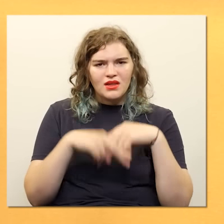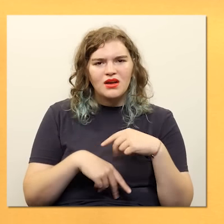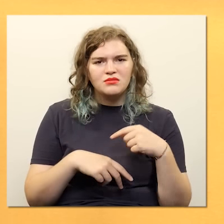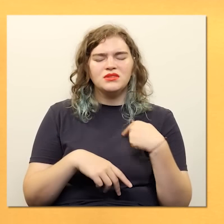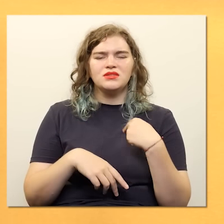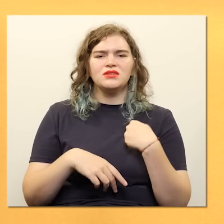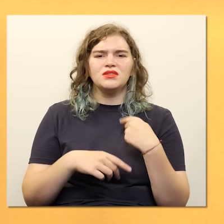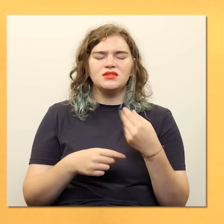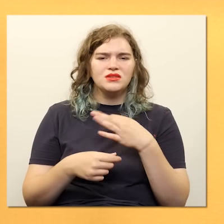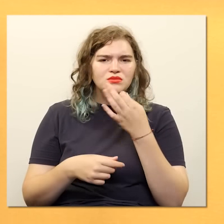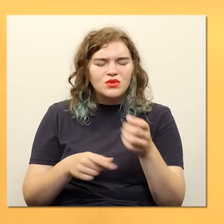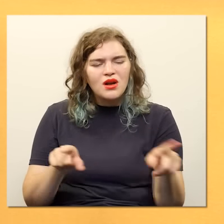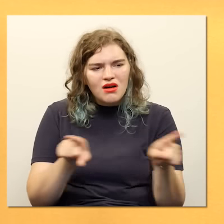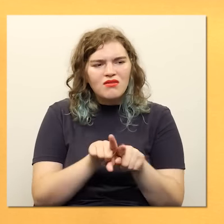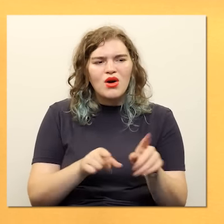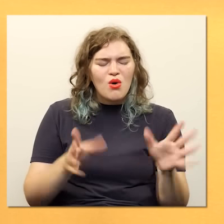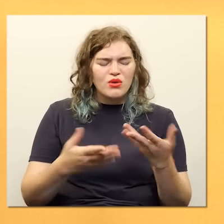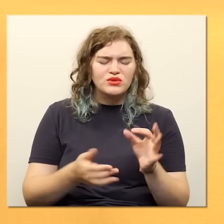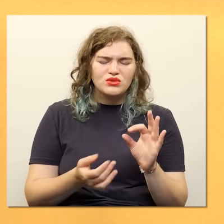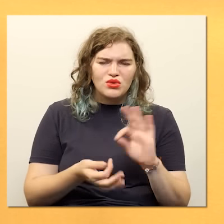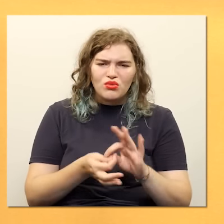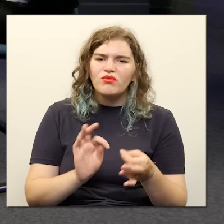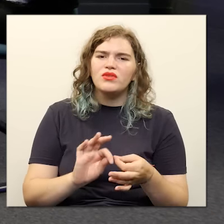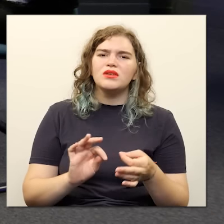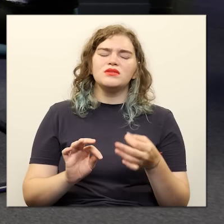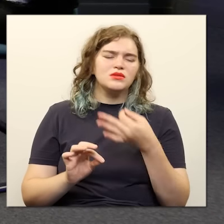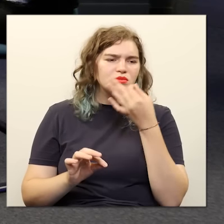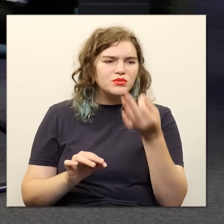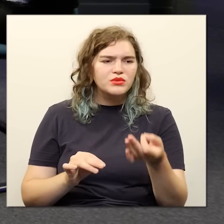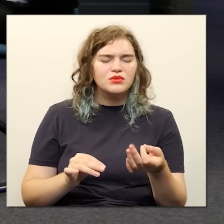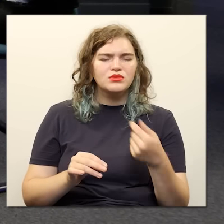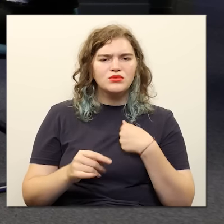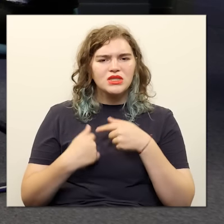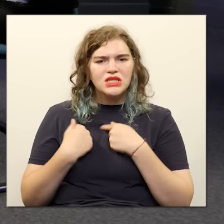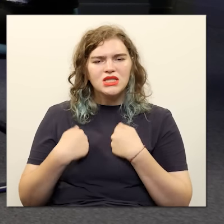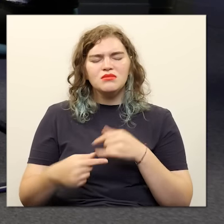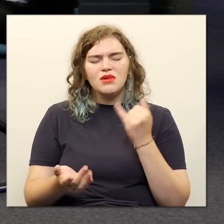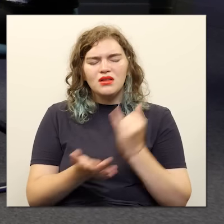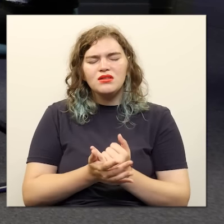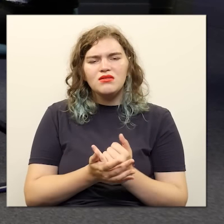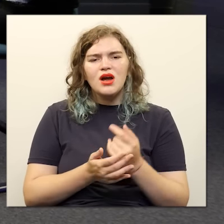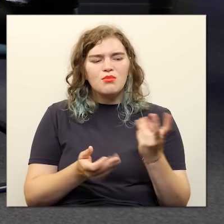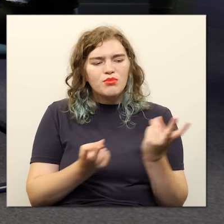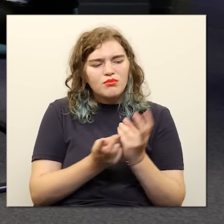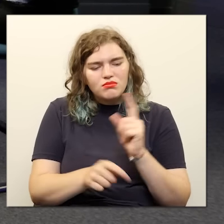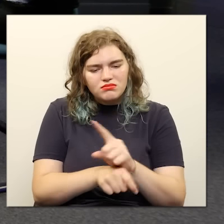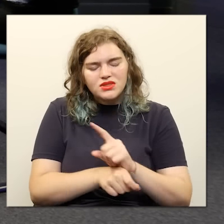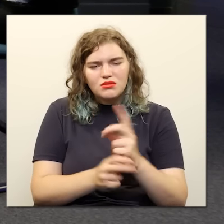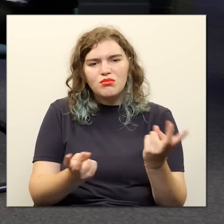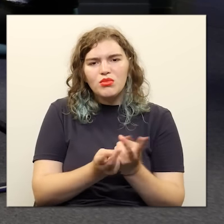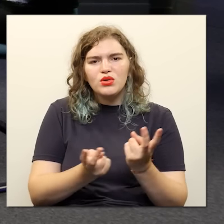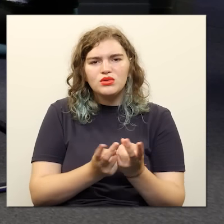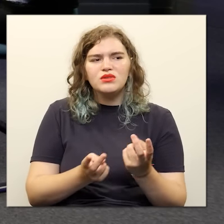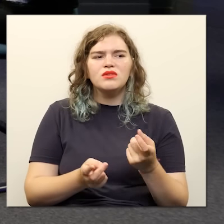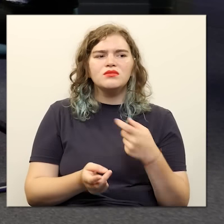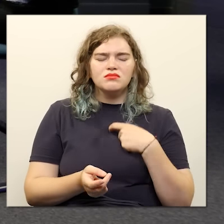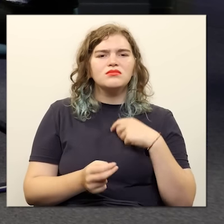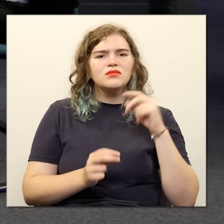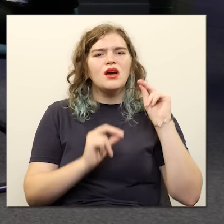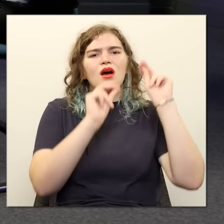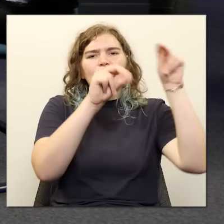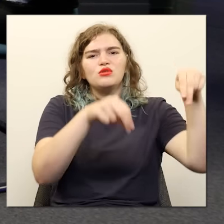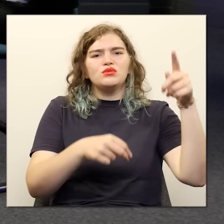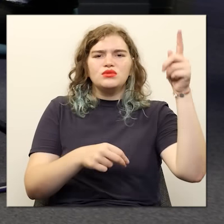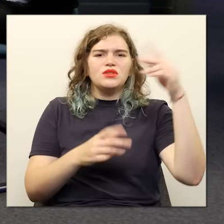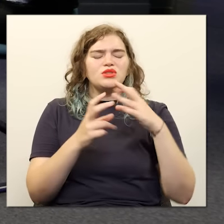să spun și eu că orice cuvânt spus cu inimă la momentul potrivit, ăla se